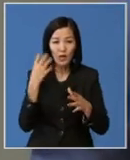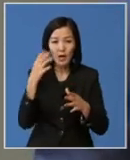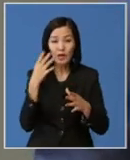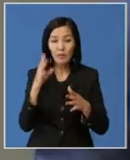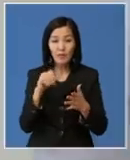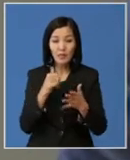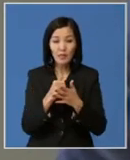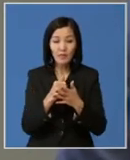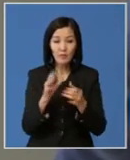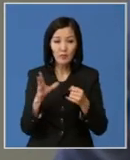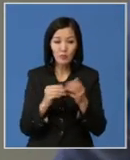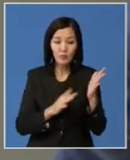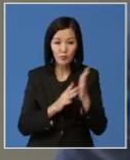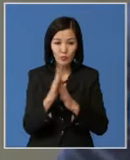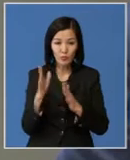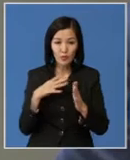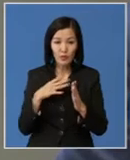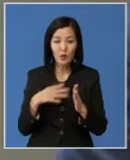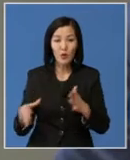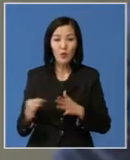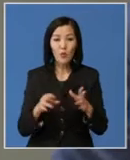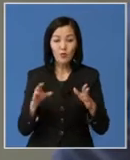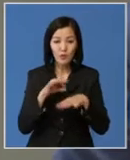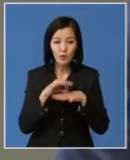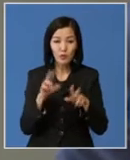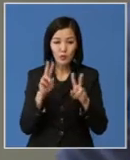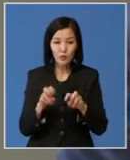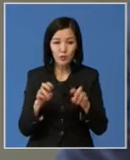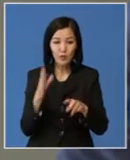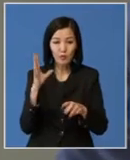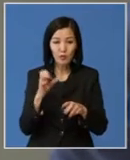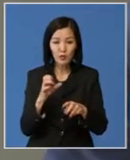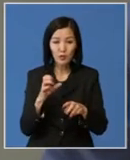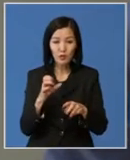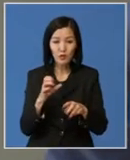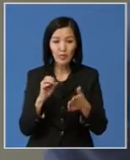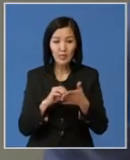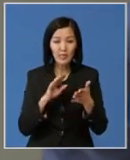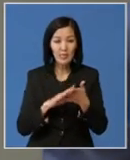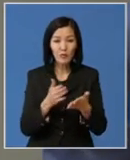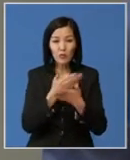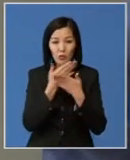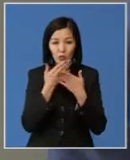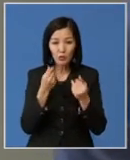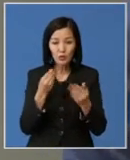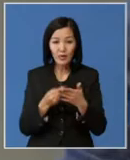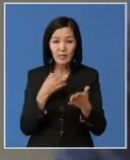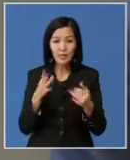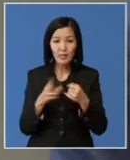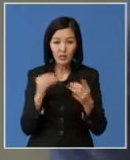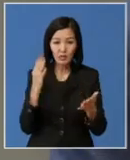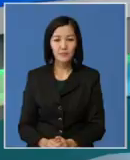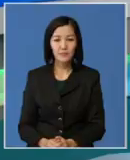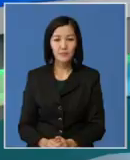ата мекені. Осы келі Қазақстан бойында облыста жүргізген жұмыстарда 500-ден астам тіркеуге түспеген қасиетті нысанның бар екендігі